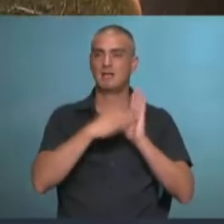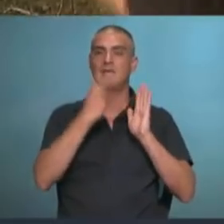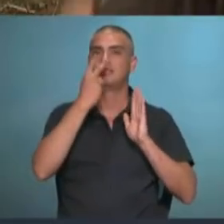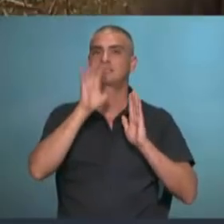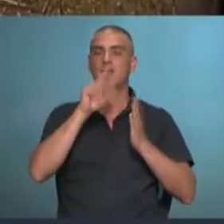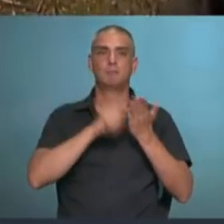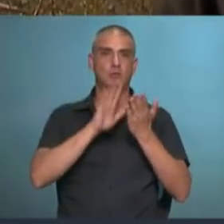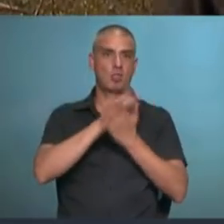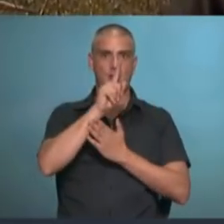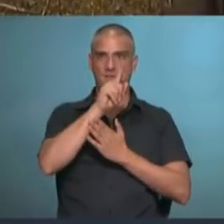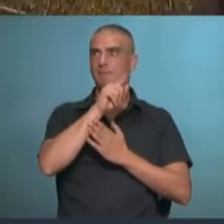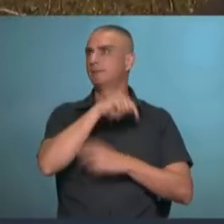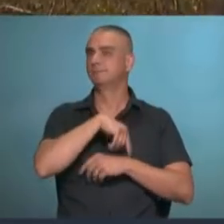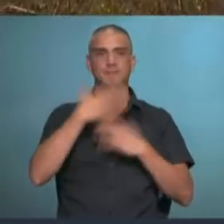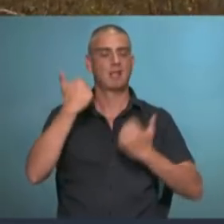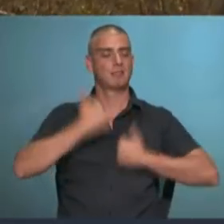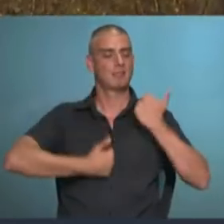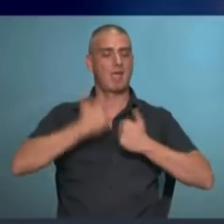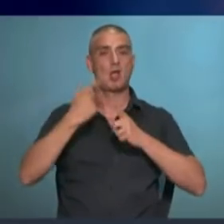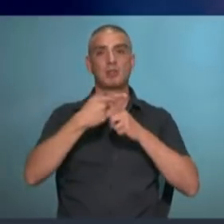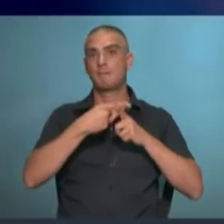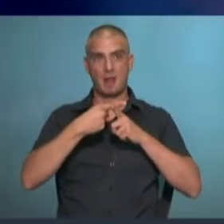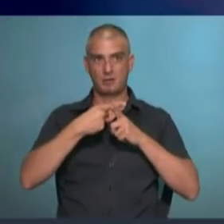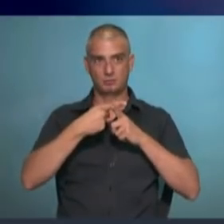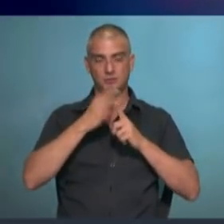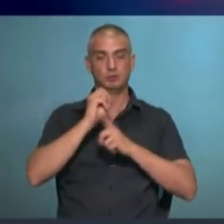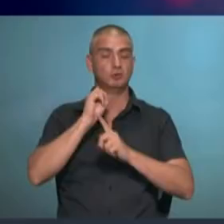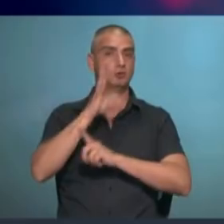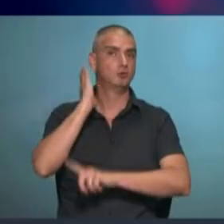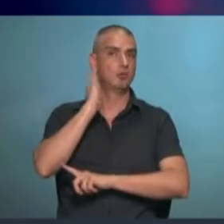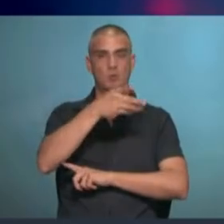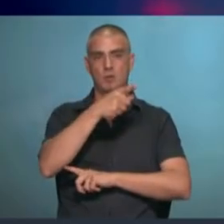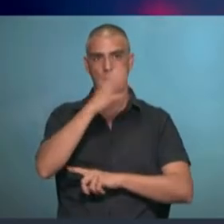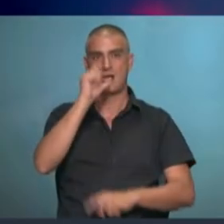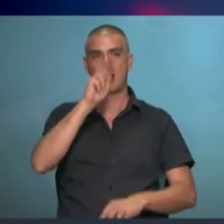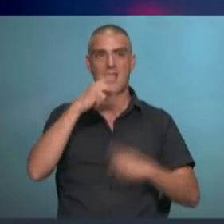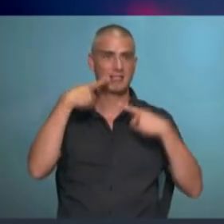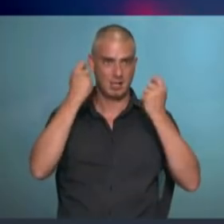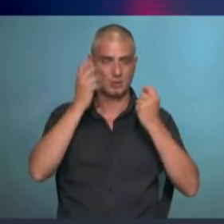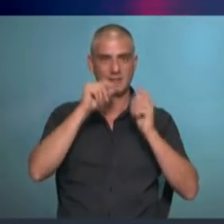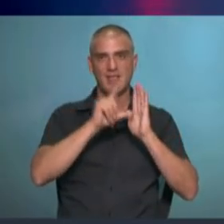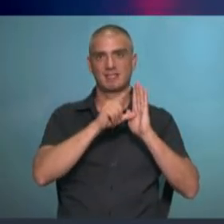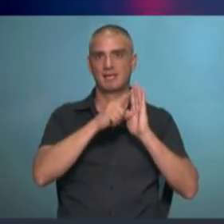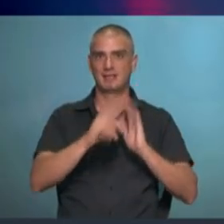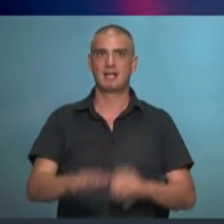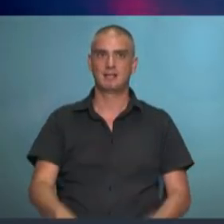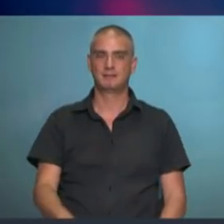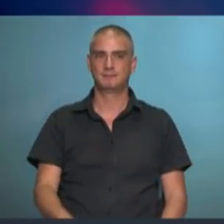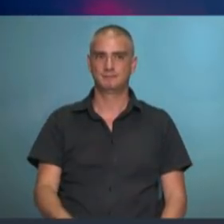בנובמבר יגיע הרגע הגדול, התחרות בבלרוס, שתעובר בשידור חי בכאן חינוכית ובדיגיטל.